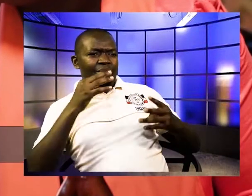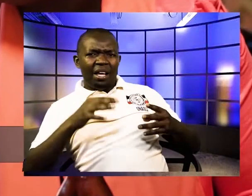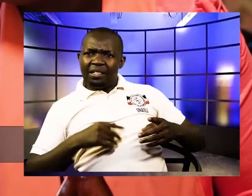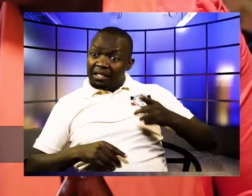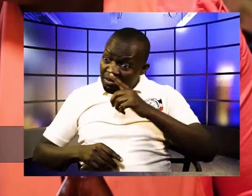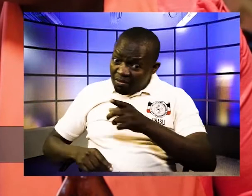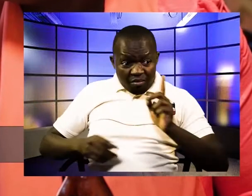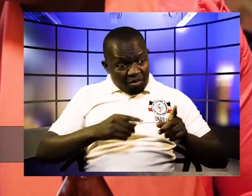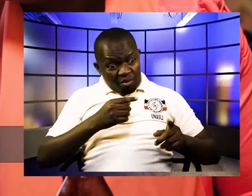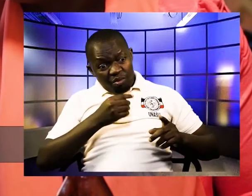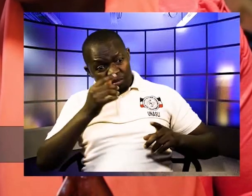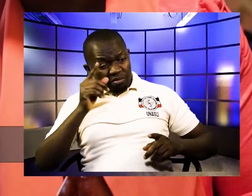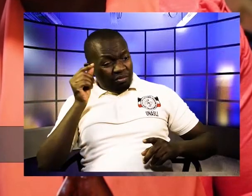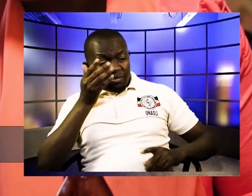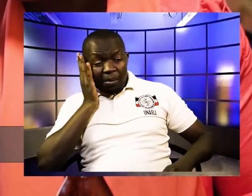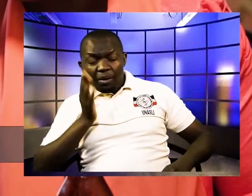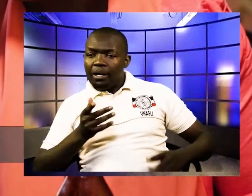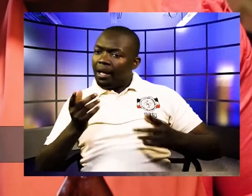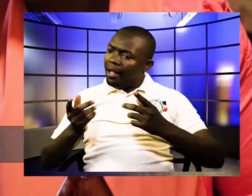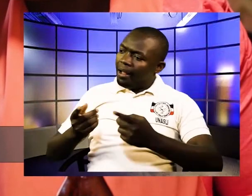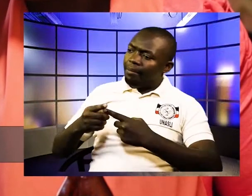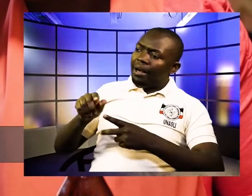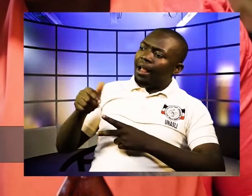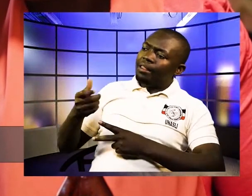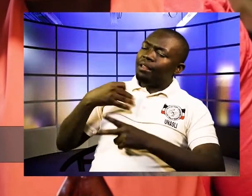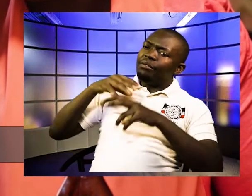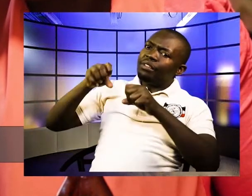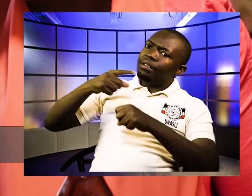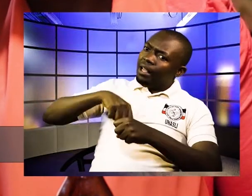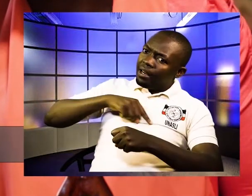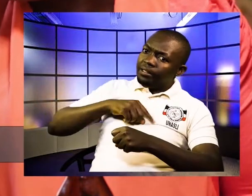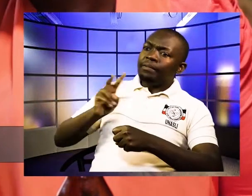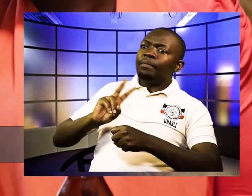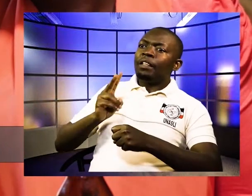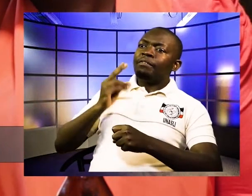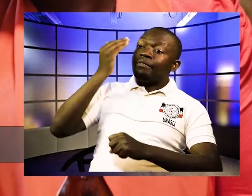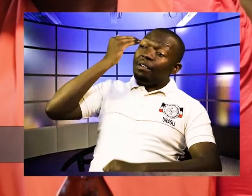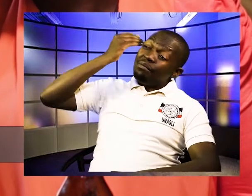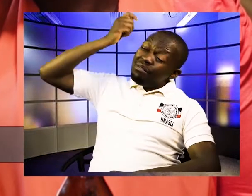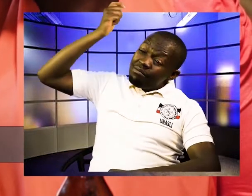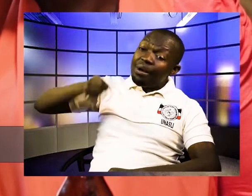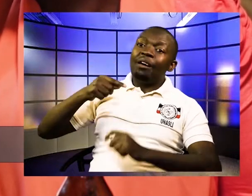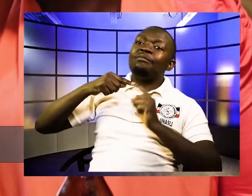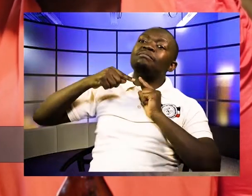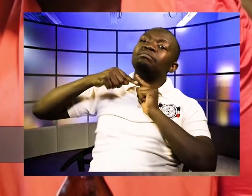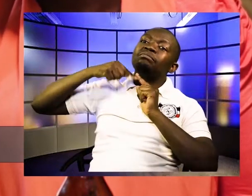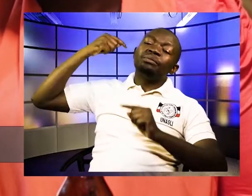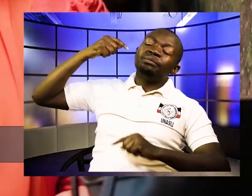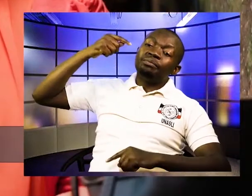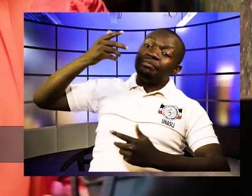Tene chidala. Mwaka tukwata, baba gantu chajinga mada. So, mbono boso seru ziri.